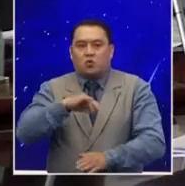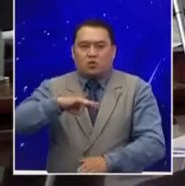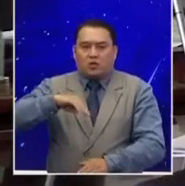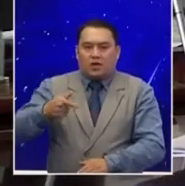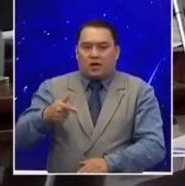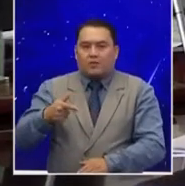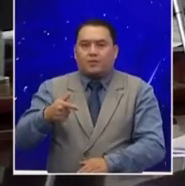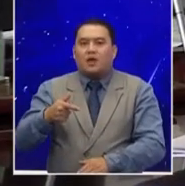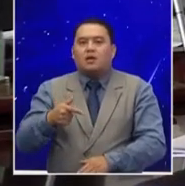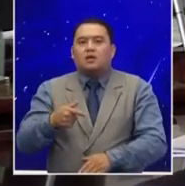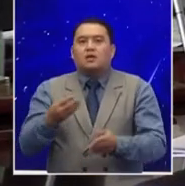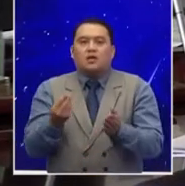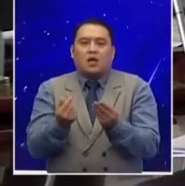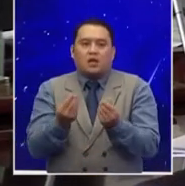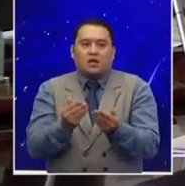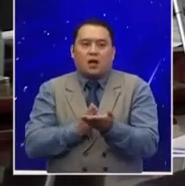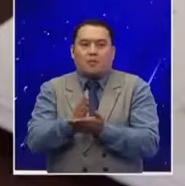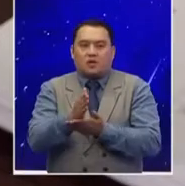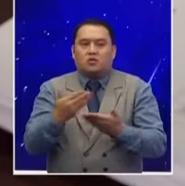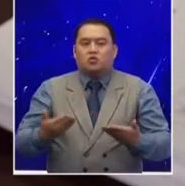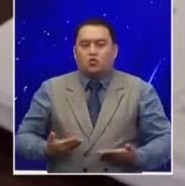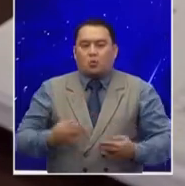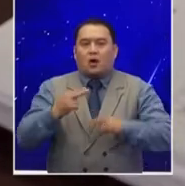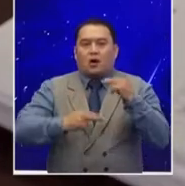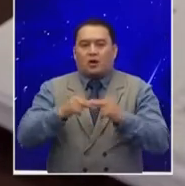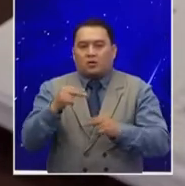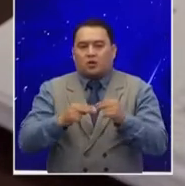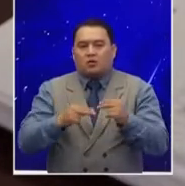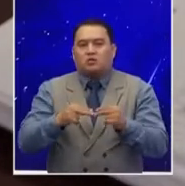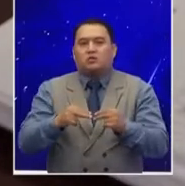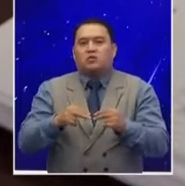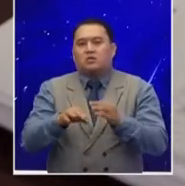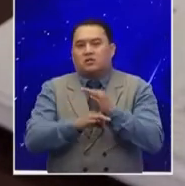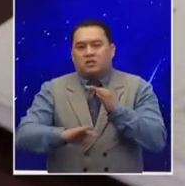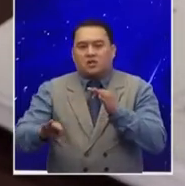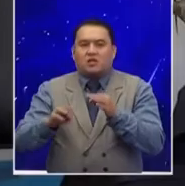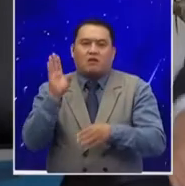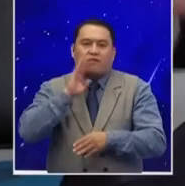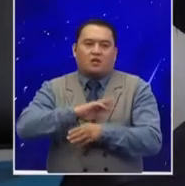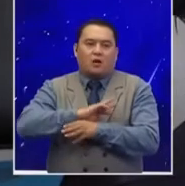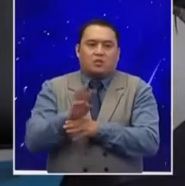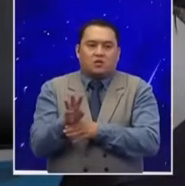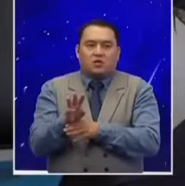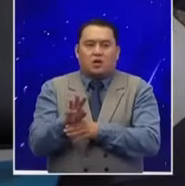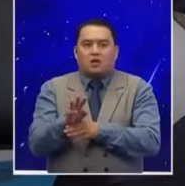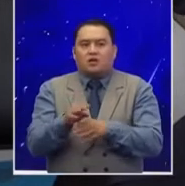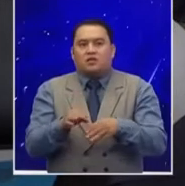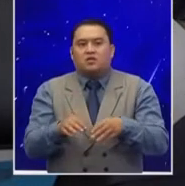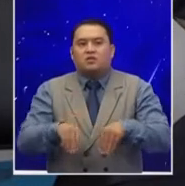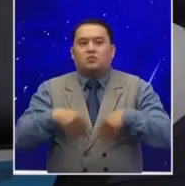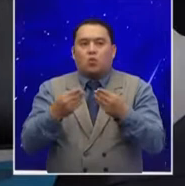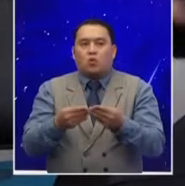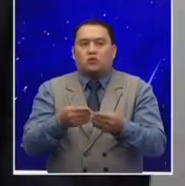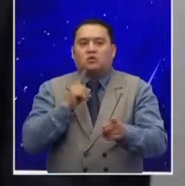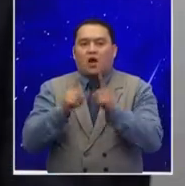миллиона тенге. Деньги направят на жилищное строительство, инженерно-коммуникационные сети, водоснабжение и водоотведение.